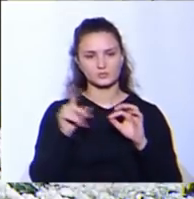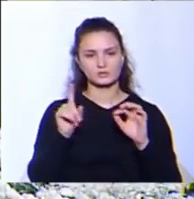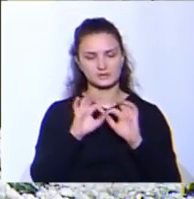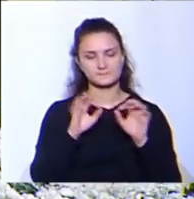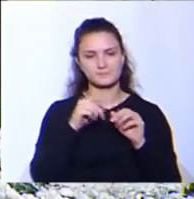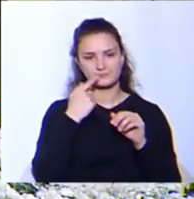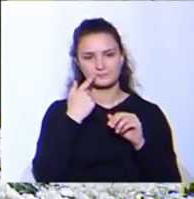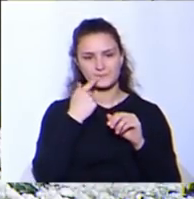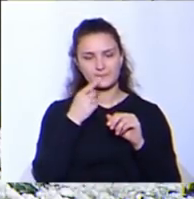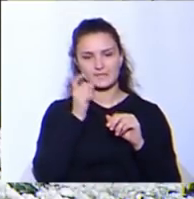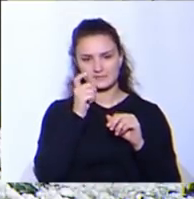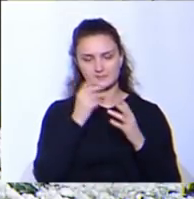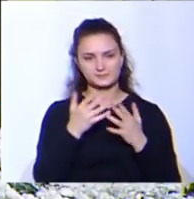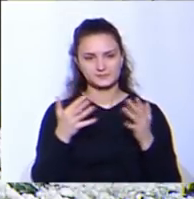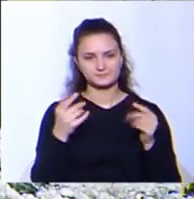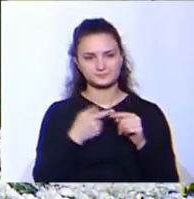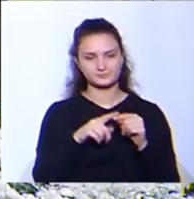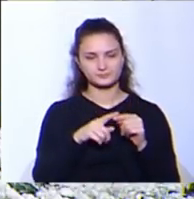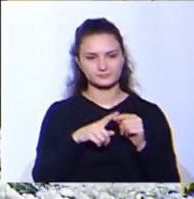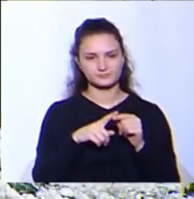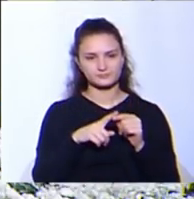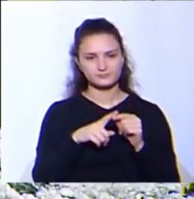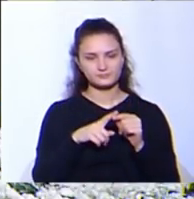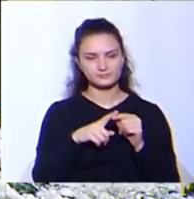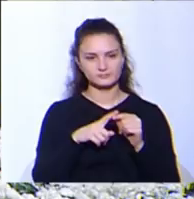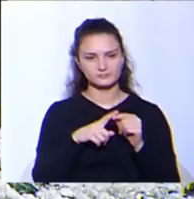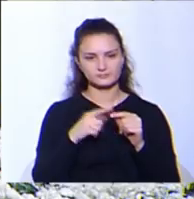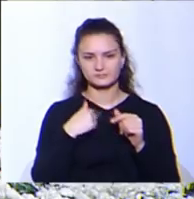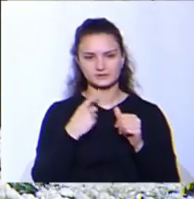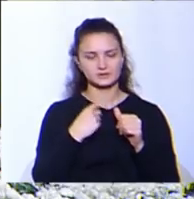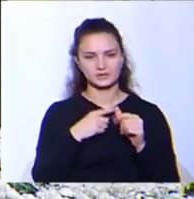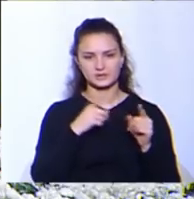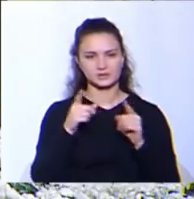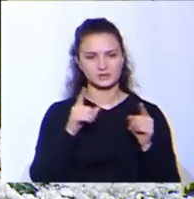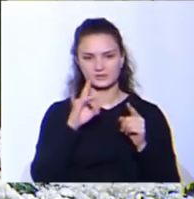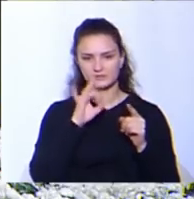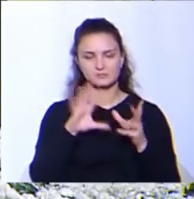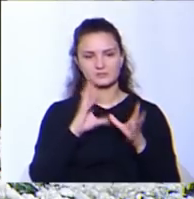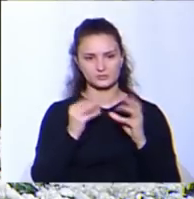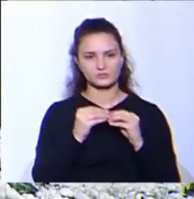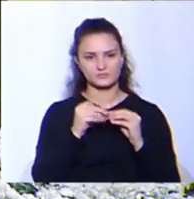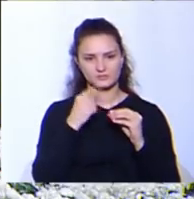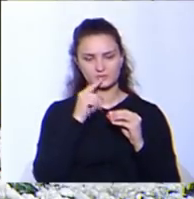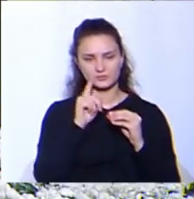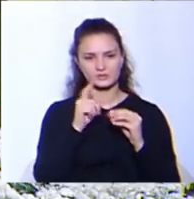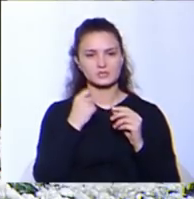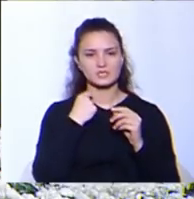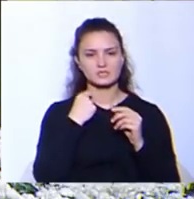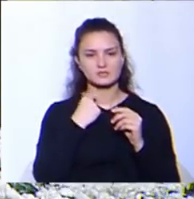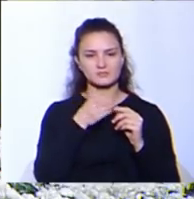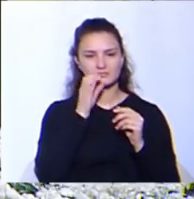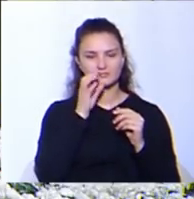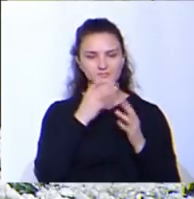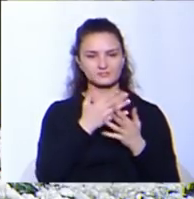ახსენეთ ენერგეტიკული სასმელების. მე რომ არ დავისაჯო და არხი არ დაისაჯოს, მე არ დავასახელებ, თუმცა განვაზოგადებ და ვიტყვი, რომ ენერგეტიკული